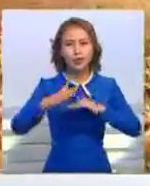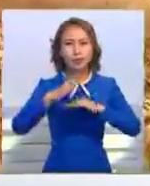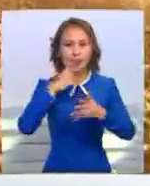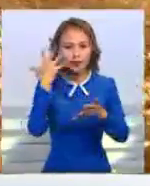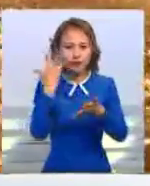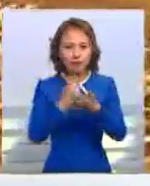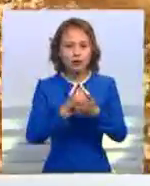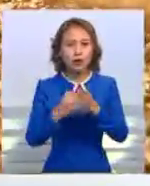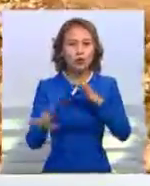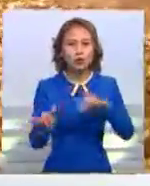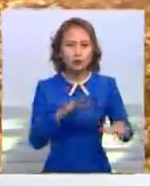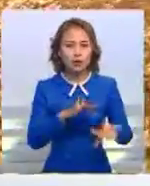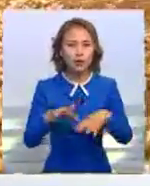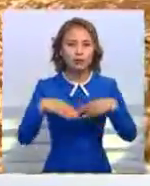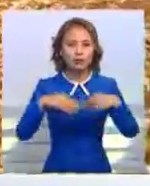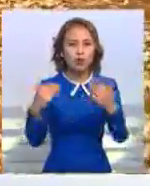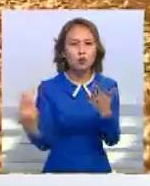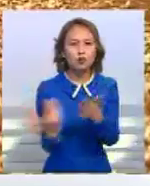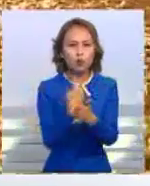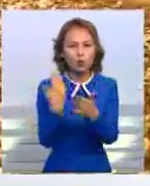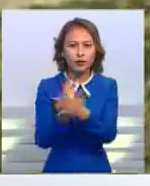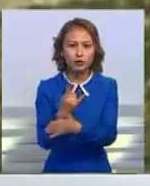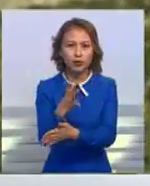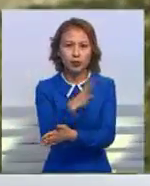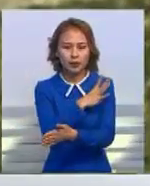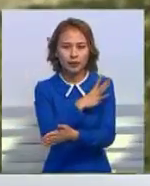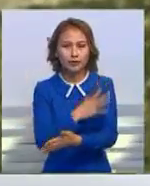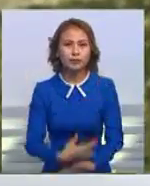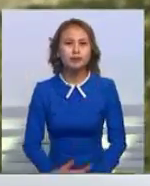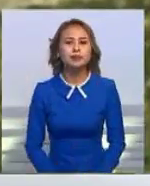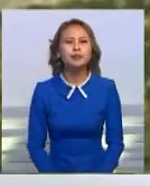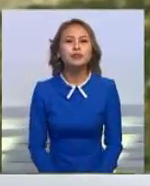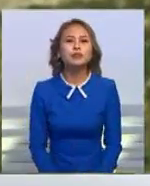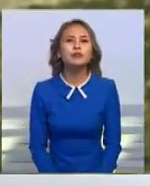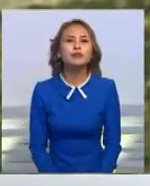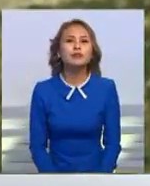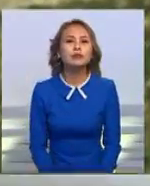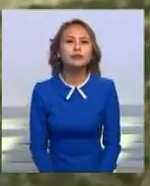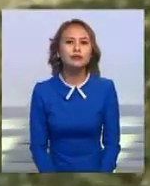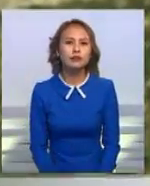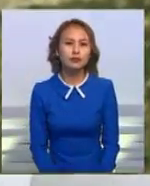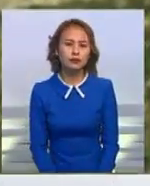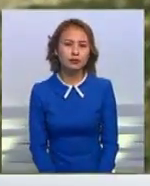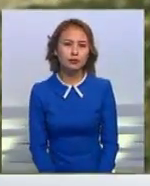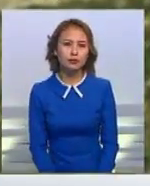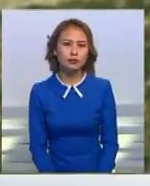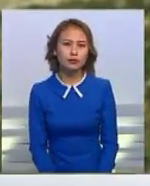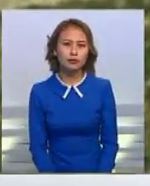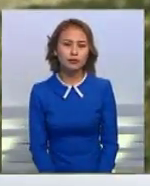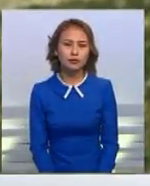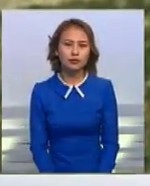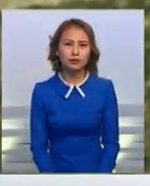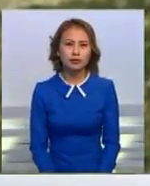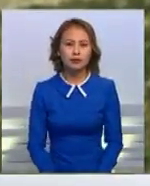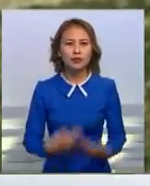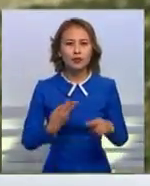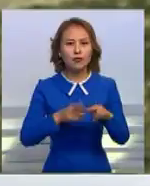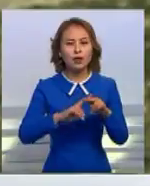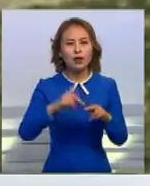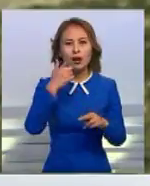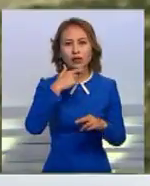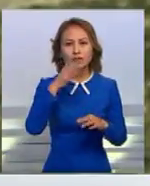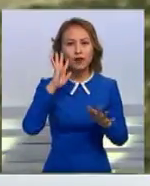шаруа қожалық тұқым жаңартуға ерекше мән беріп отыр. Күздік бидай енді бізде қазір стекловидный, красный